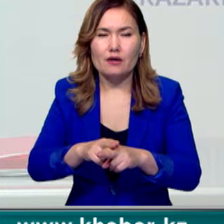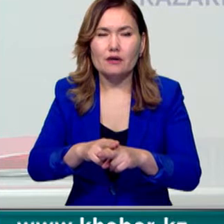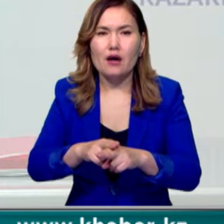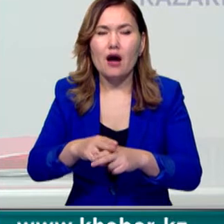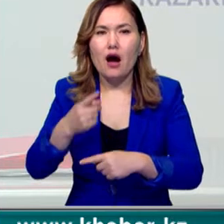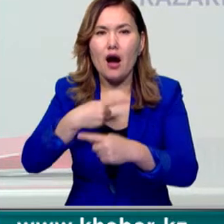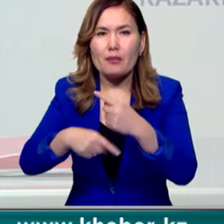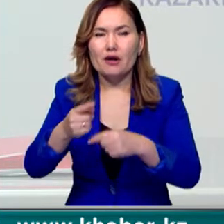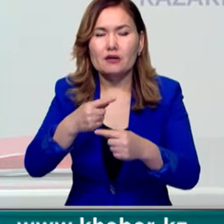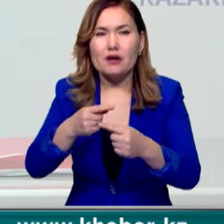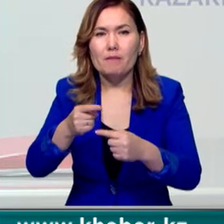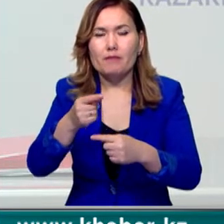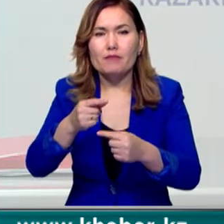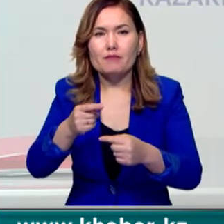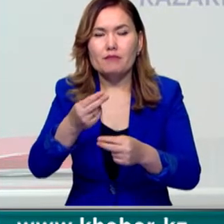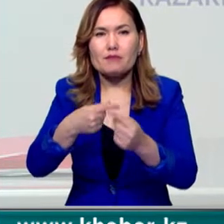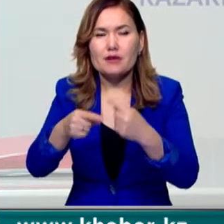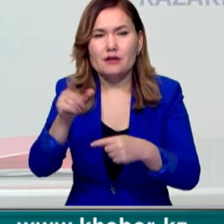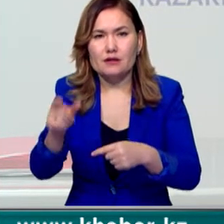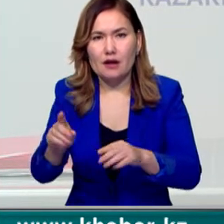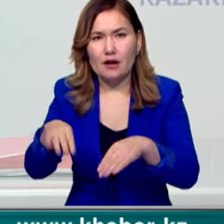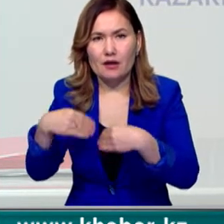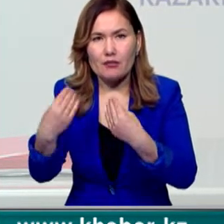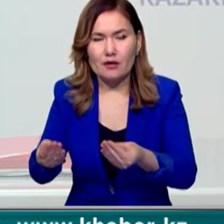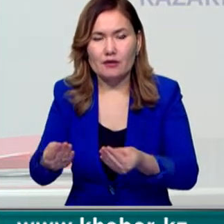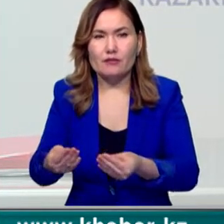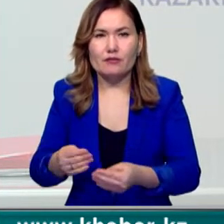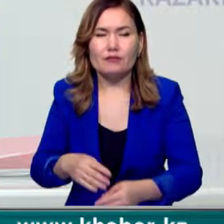өздеріне қайтарылып, сол өздері арқылы жойылды.